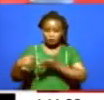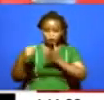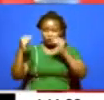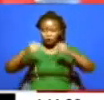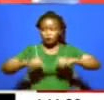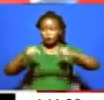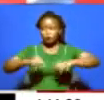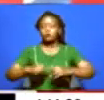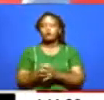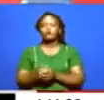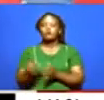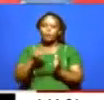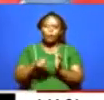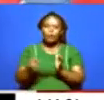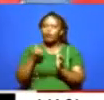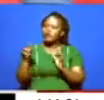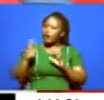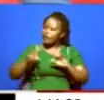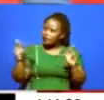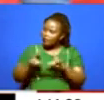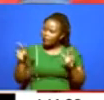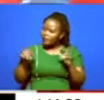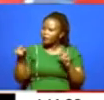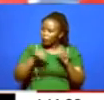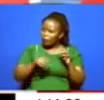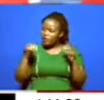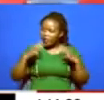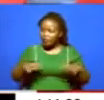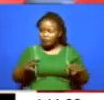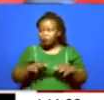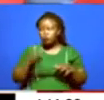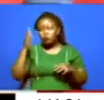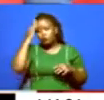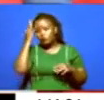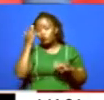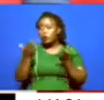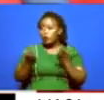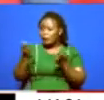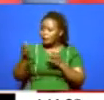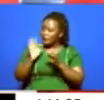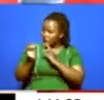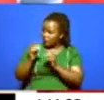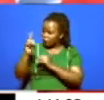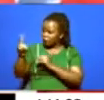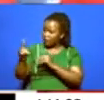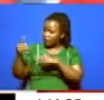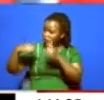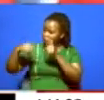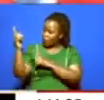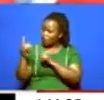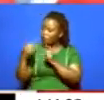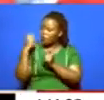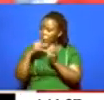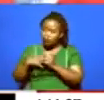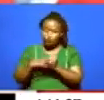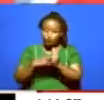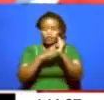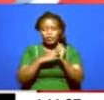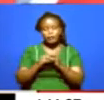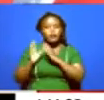na tunapimana sisi wenyewe kwa wenyewe ili tuone kwamba mmoja wetu akichukua ni yupi ambaye ataongoza hii Kilifi